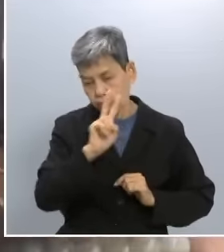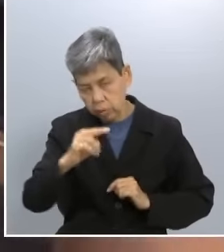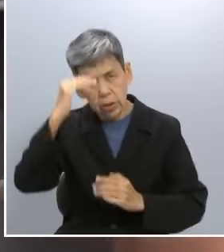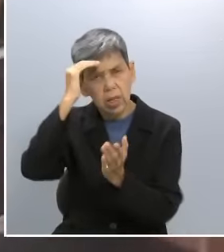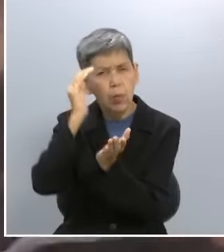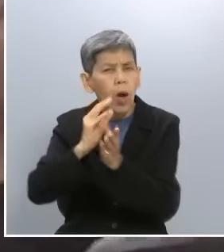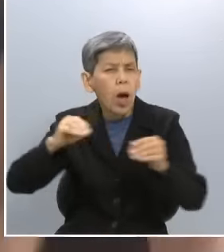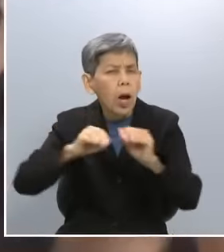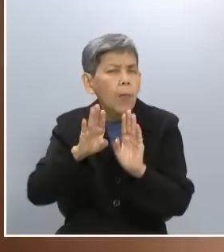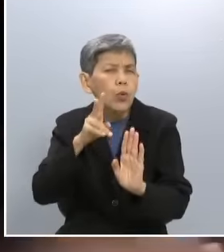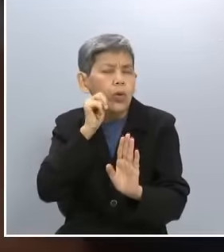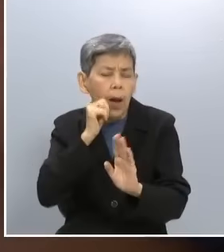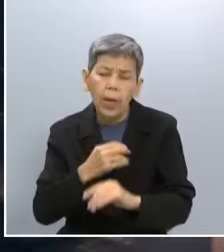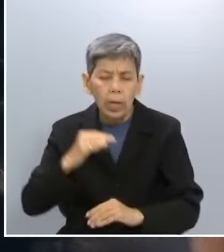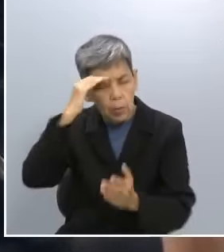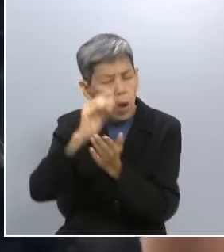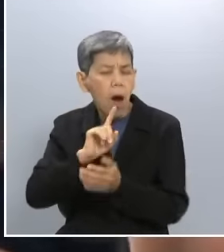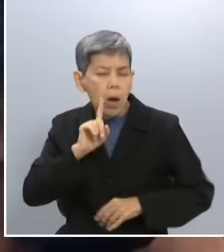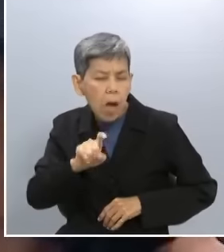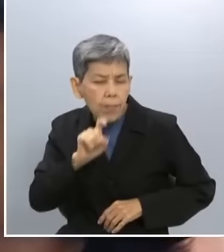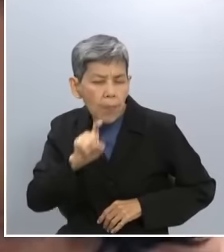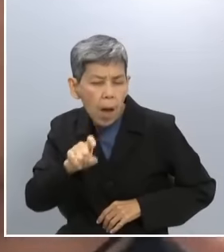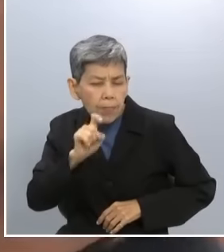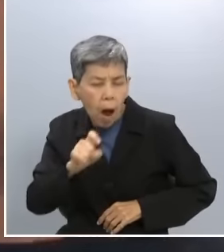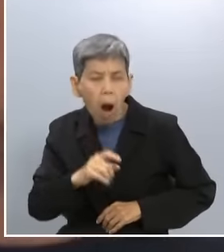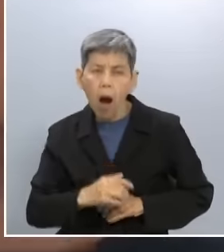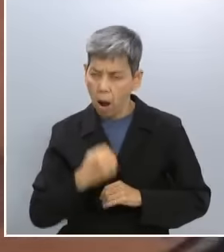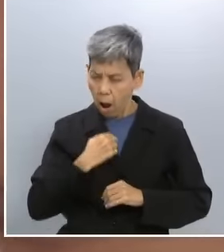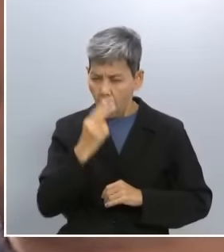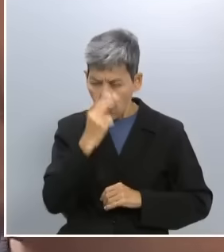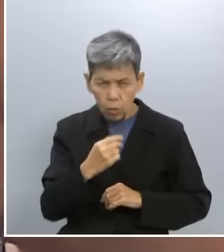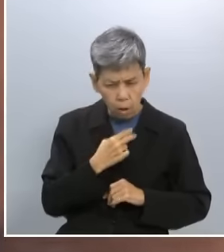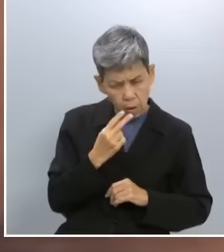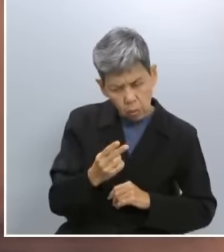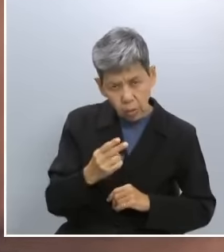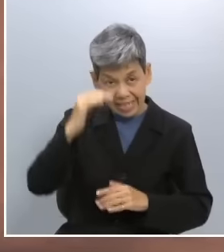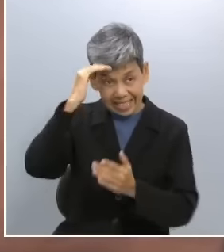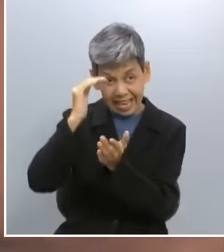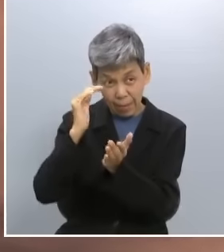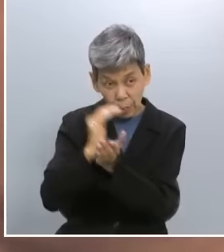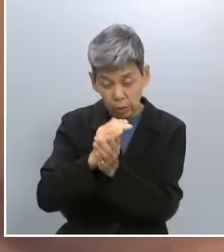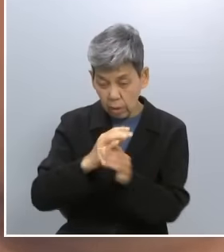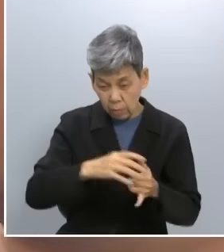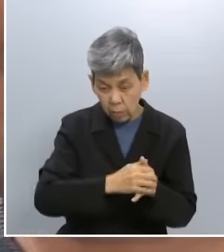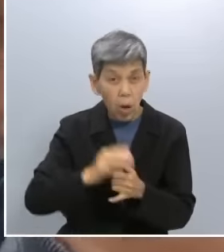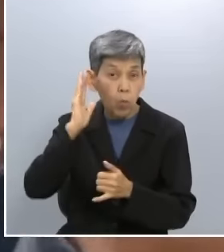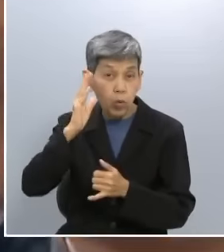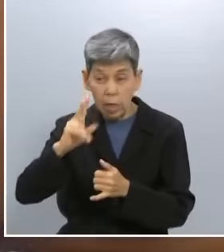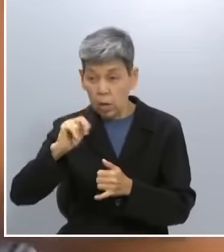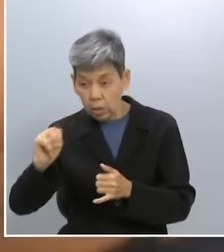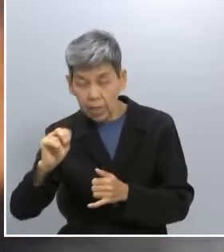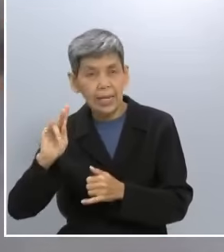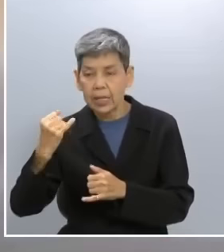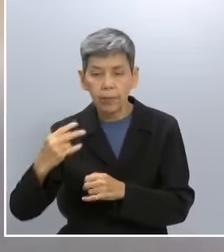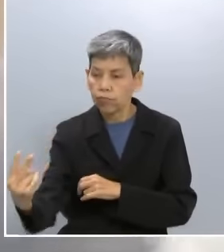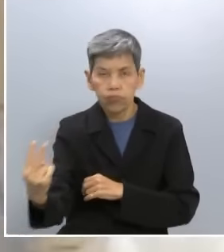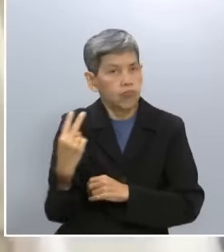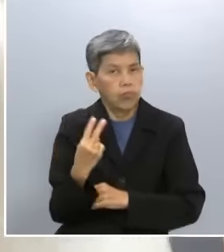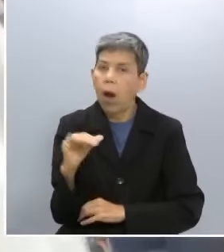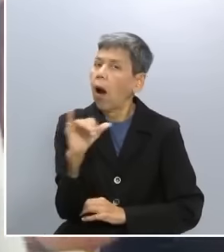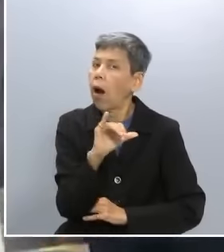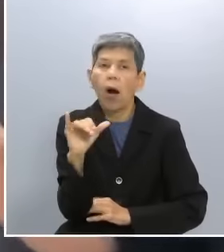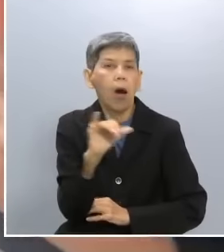เพื่อให้ร้อยเวรสอบปากคำจากการสังเกตนะคะยังไม่เห็นว่าตำรวจมีการนำตัวนรเศรษฐ์กับกิจจามาที่สน.มักกะ